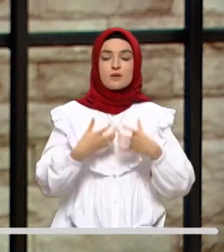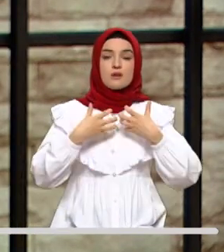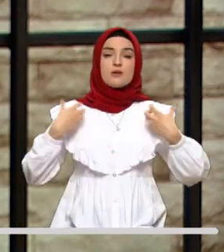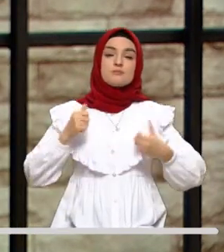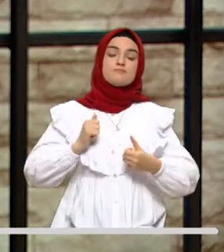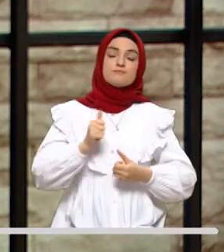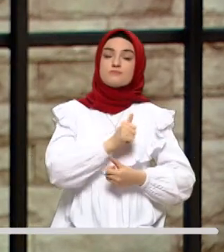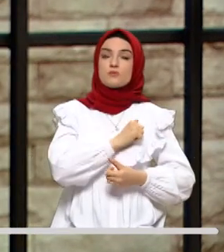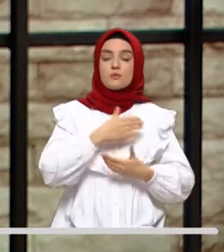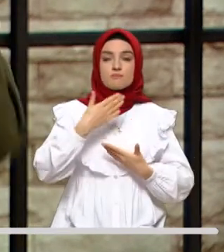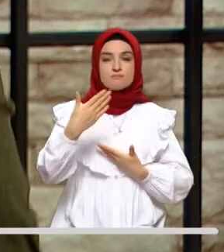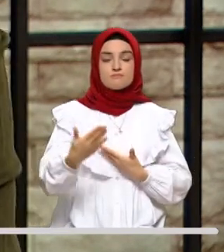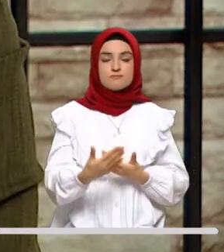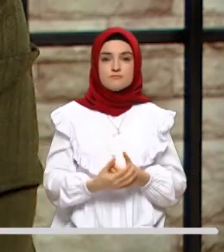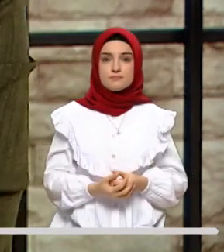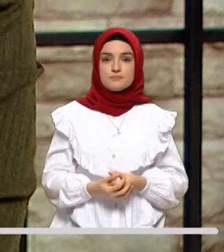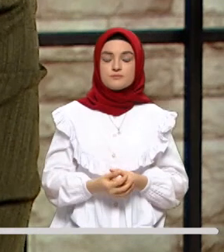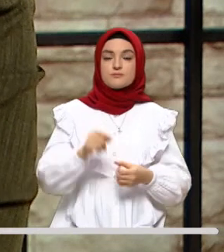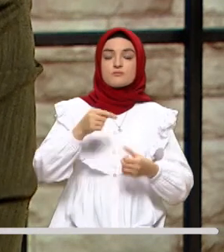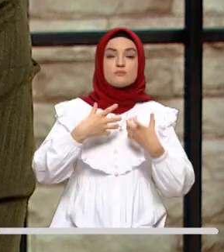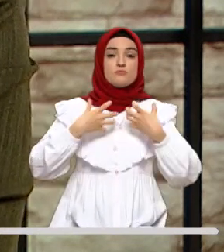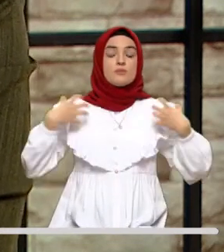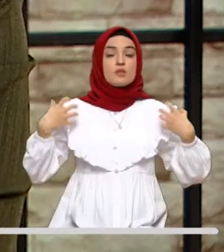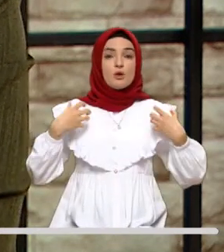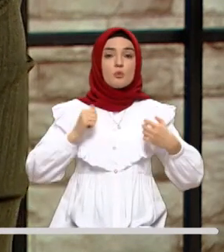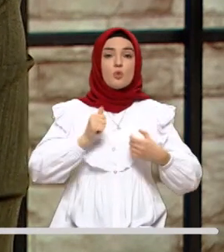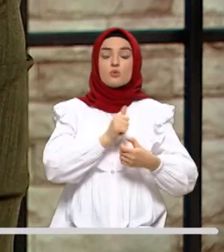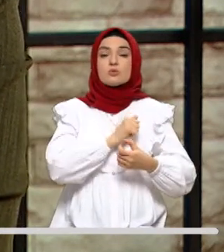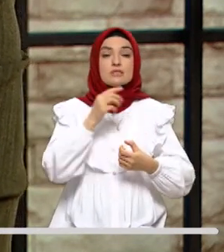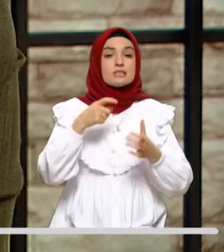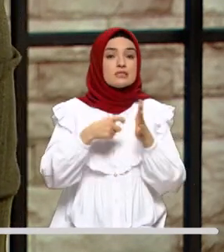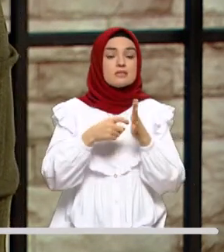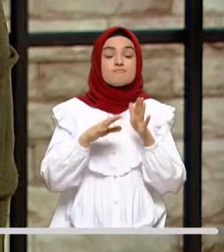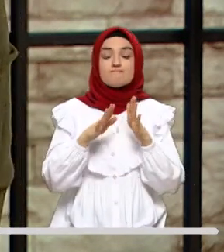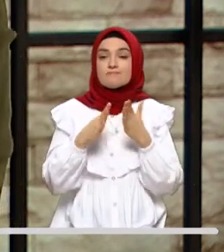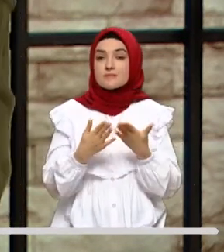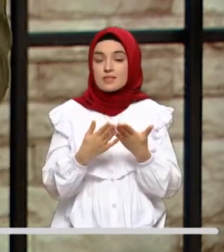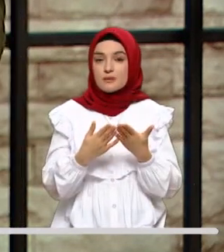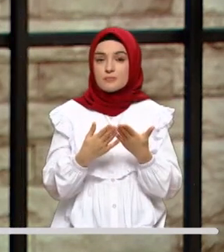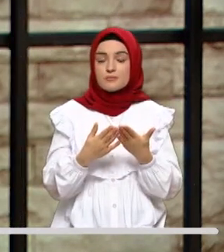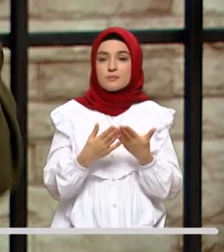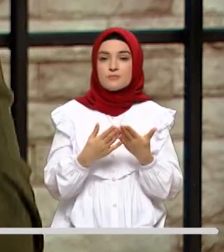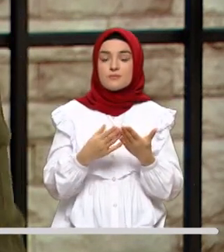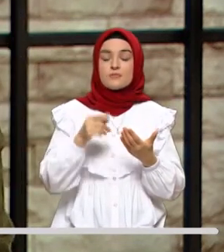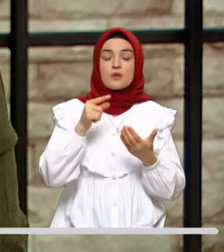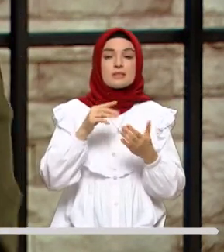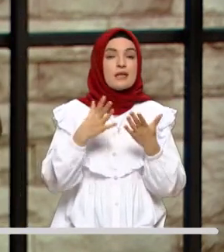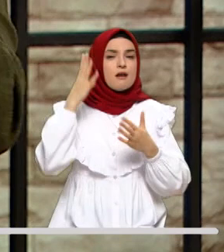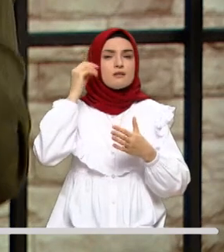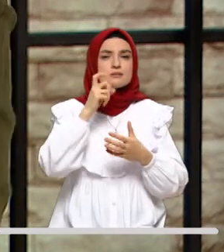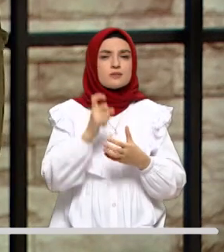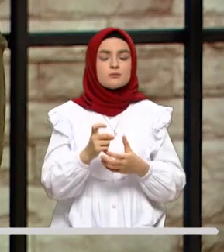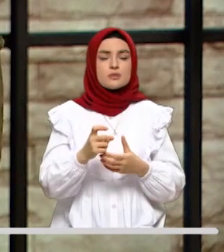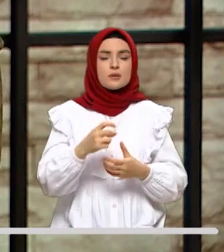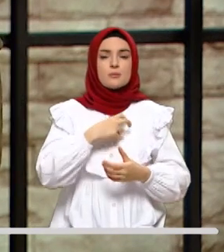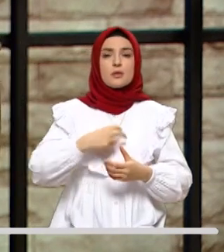ordusuna. Kahraman Türk ordusuna. Peki bu Kahraman Türk ordusunun ismi nereden geliyor? Mehmetçik. Mehmetçik ne demek?